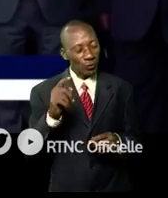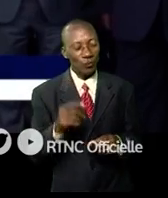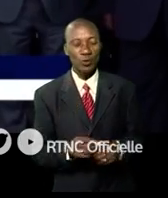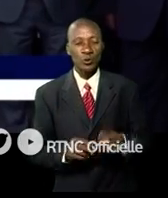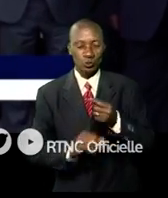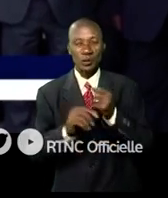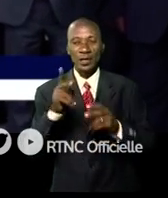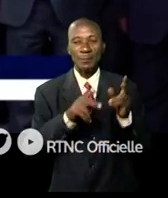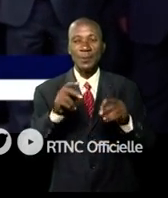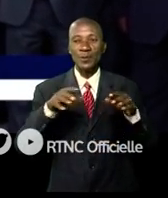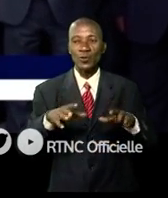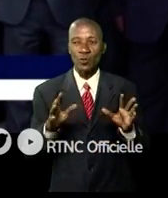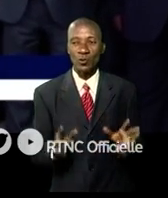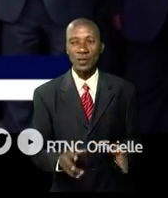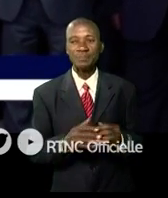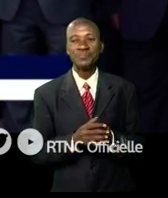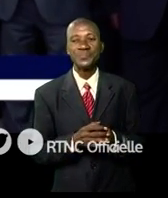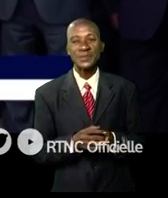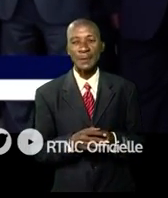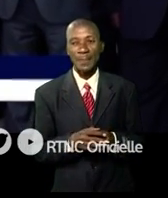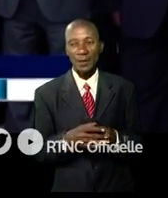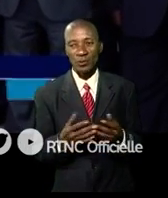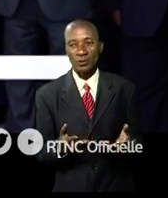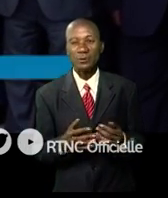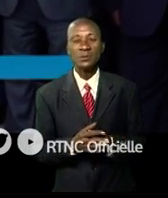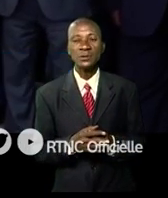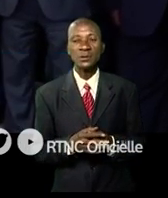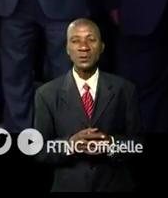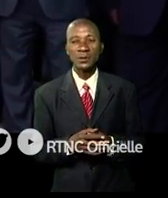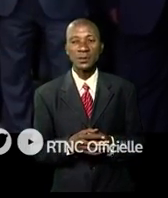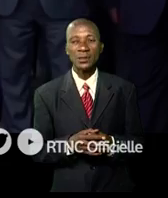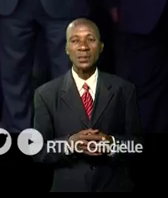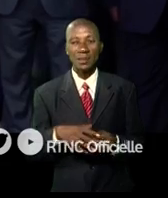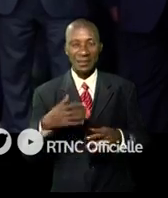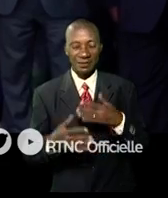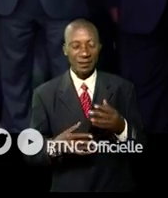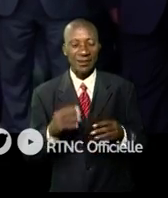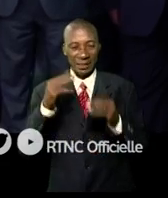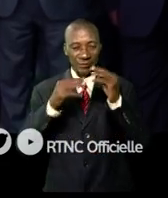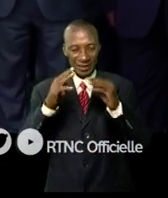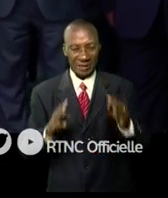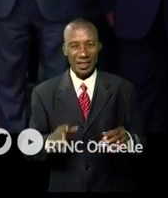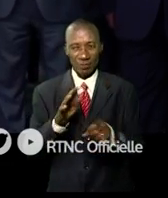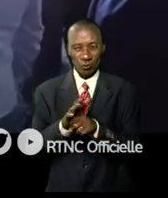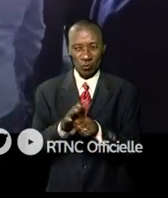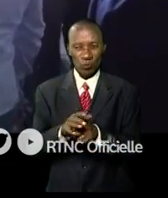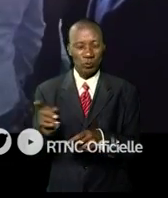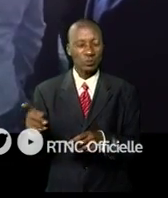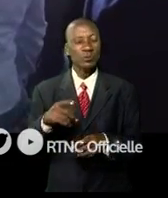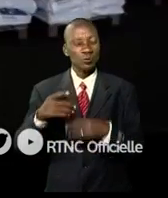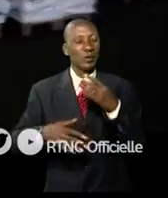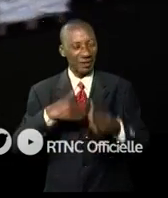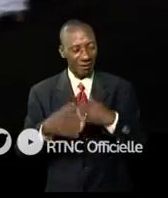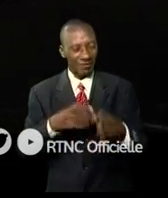plus. Tout service, tout ministère qui a des travaux d'imprimerie n'a qu'à les amener ici. Après